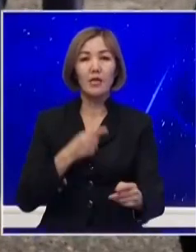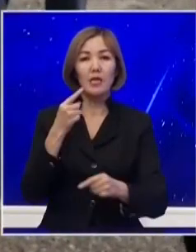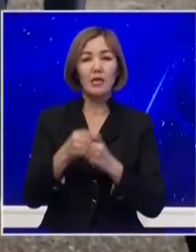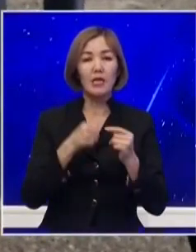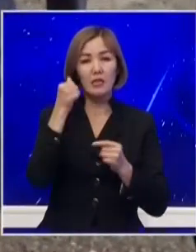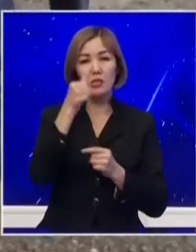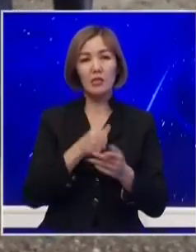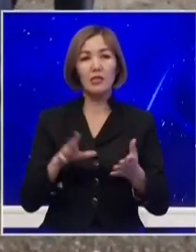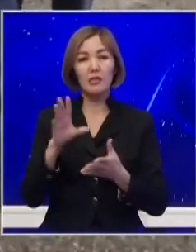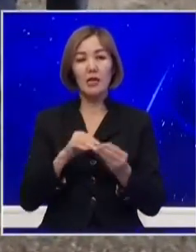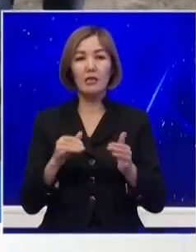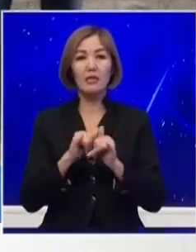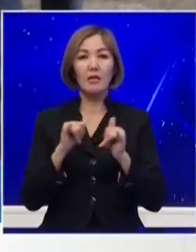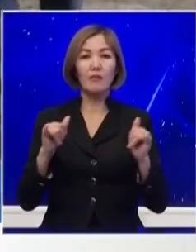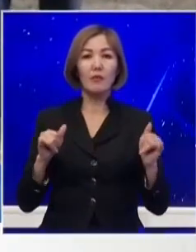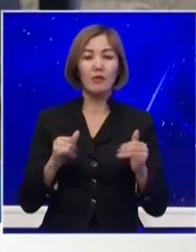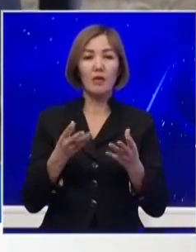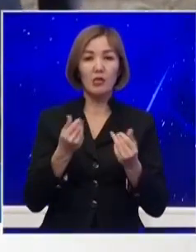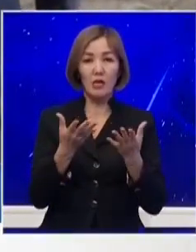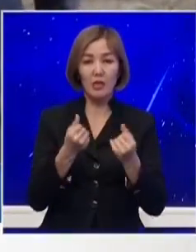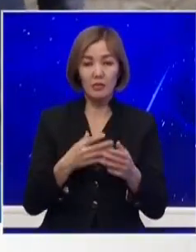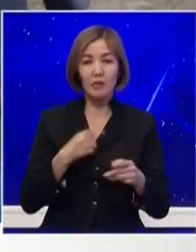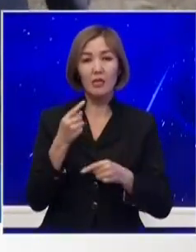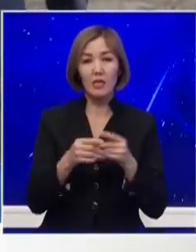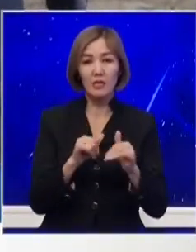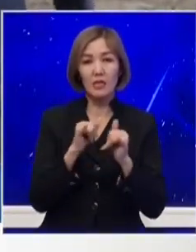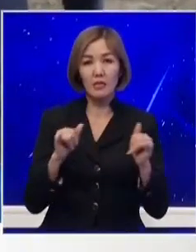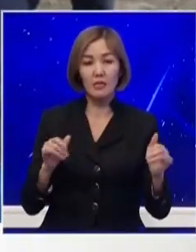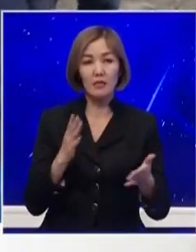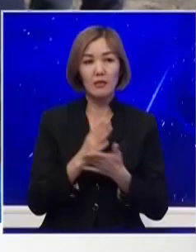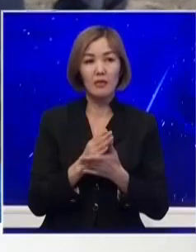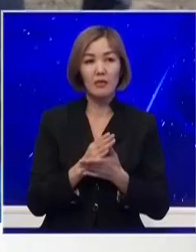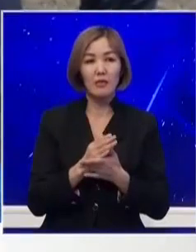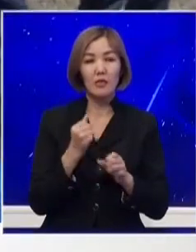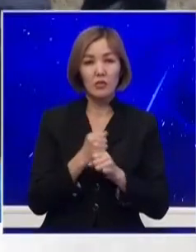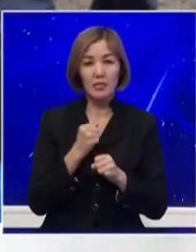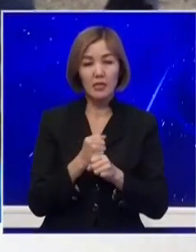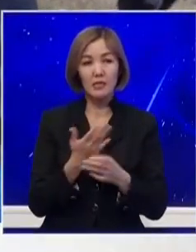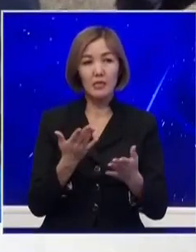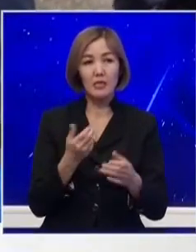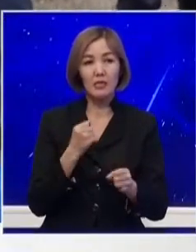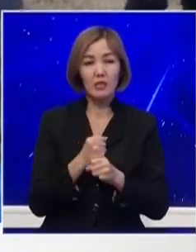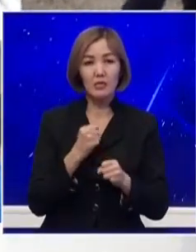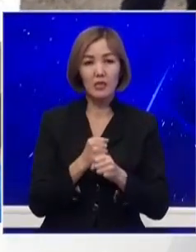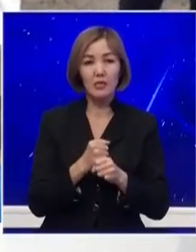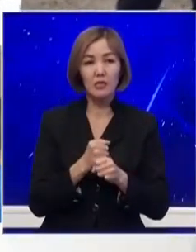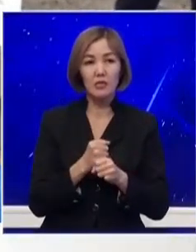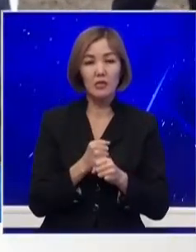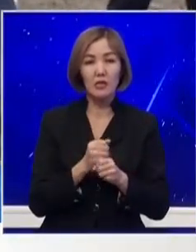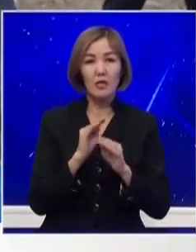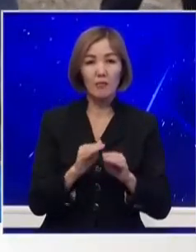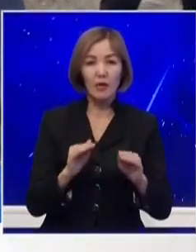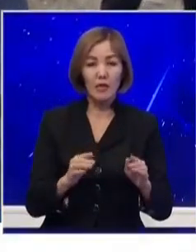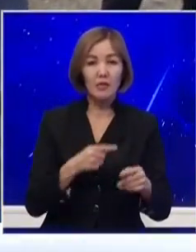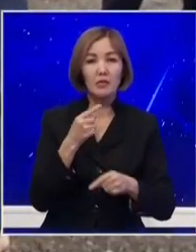алыңдар, расширация етіңдер, тағы алыңдар, тағы алыңыздар, жасаңыздар. Ол жасаған нәрсені ешкім алып қолмайды ғой, балаларыңа,